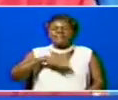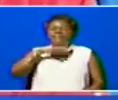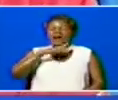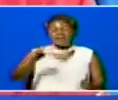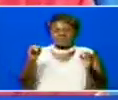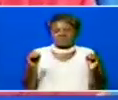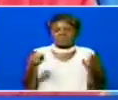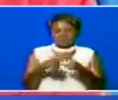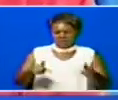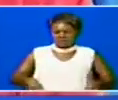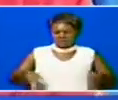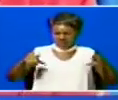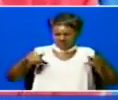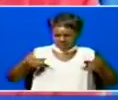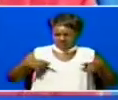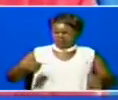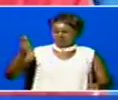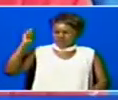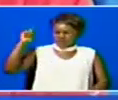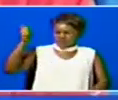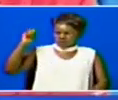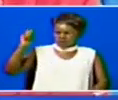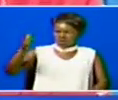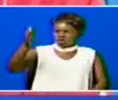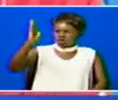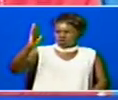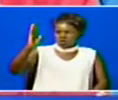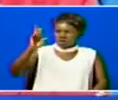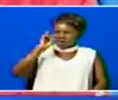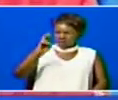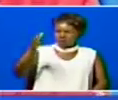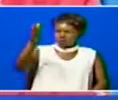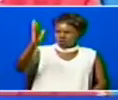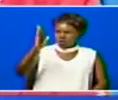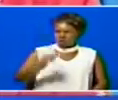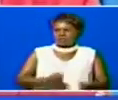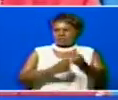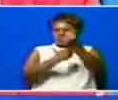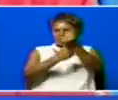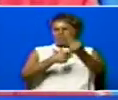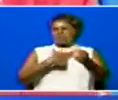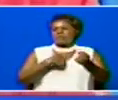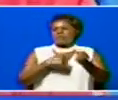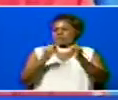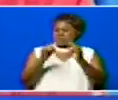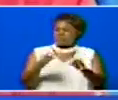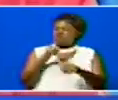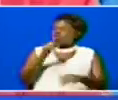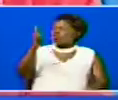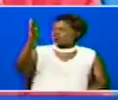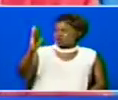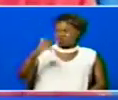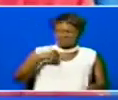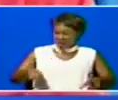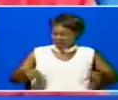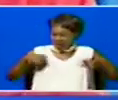sitakufa. But nitaishi ili nishuhudie wema wa Mungu. Na nimeona Mungu akiwa pande wangu kwa sababu kama sio huyu Mungu, mimi sidhani